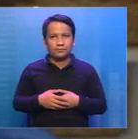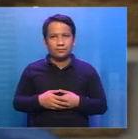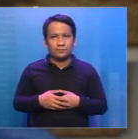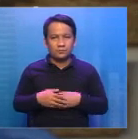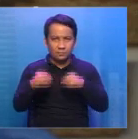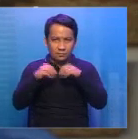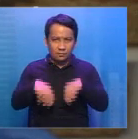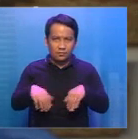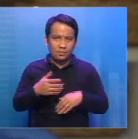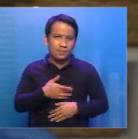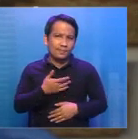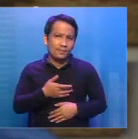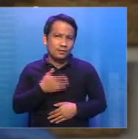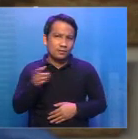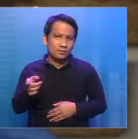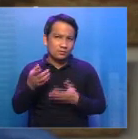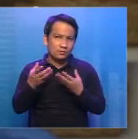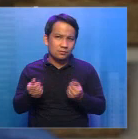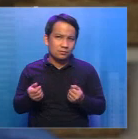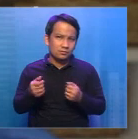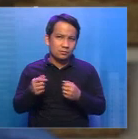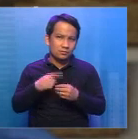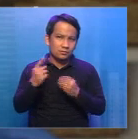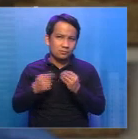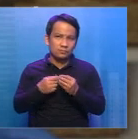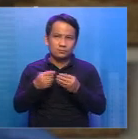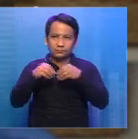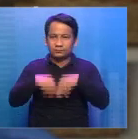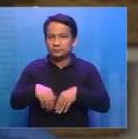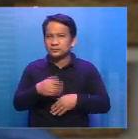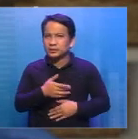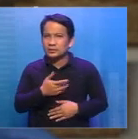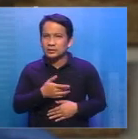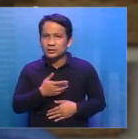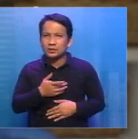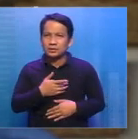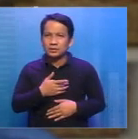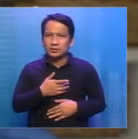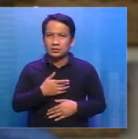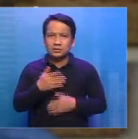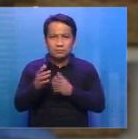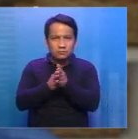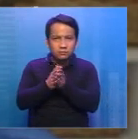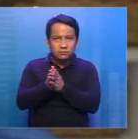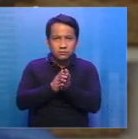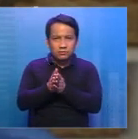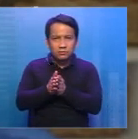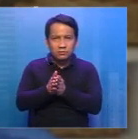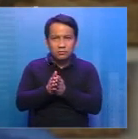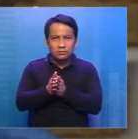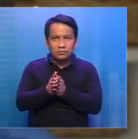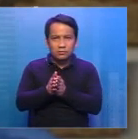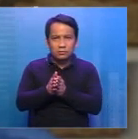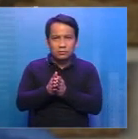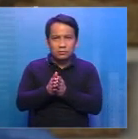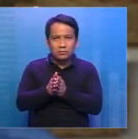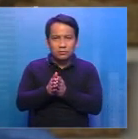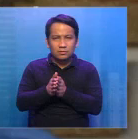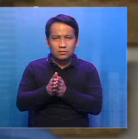nawala sa amin yung feeling na yun. Nawala sa amin yung feeling na yung excitement na